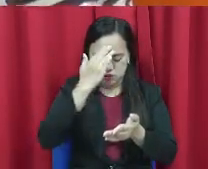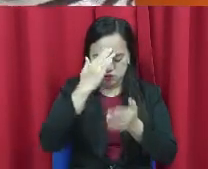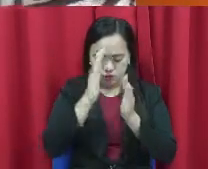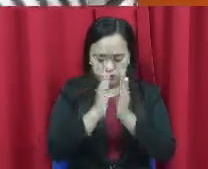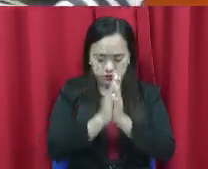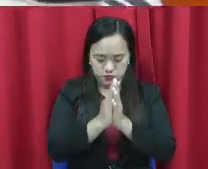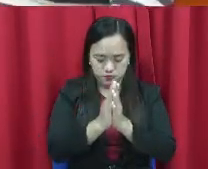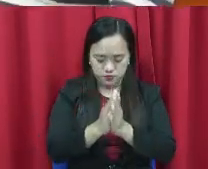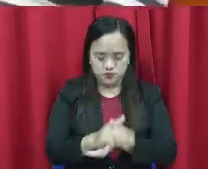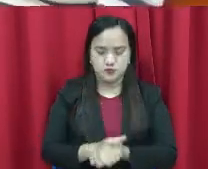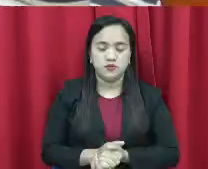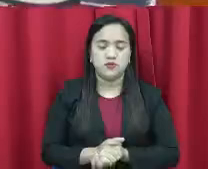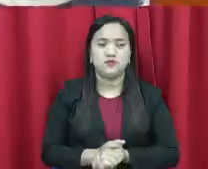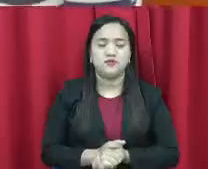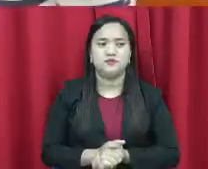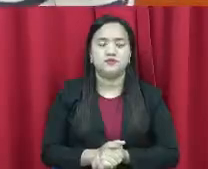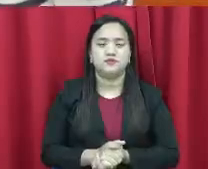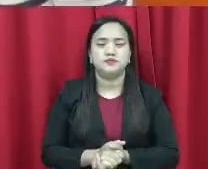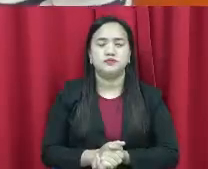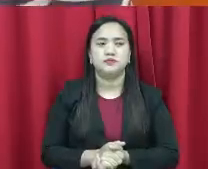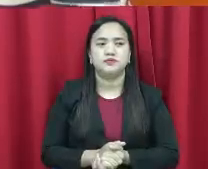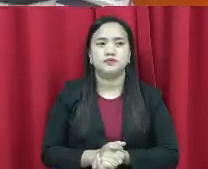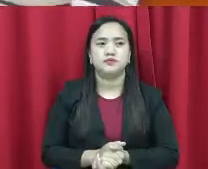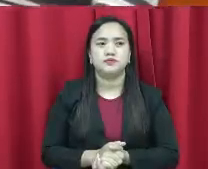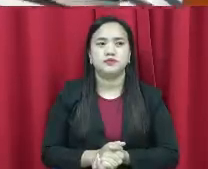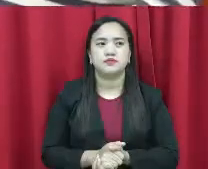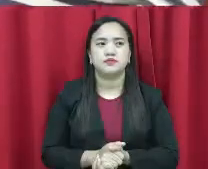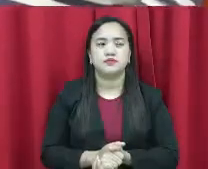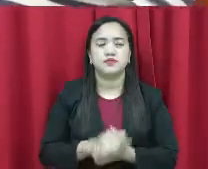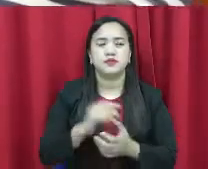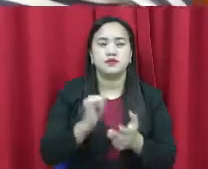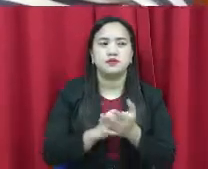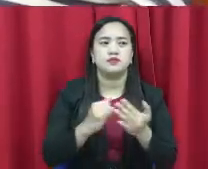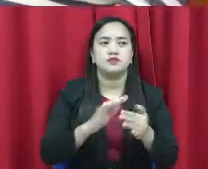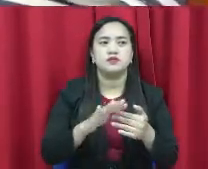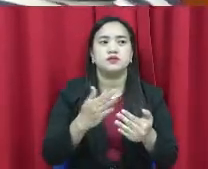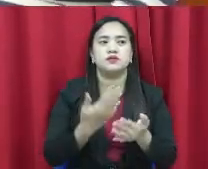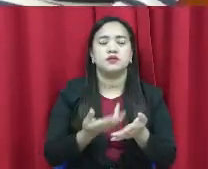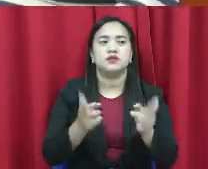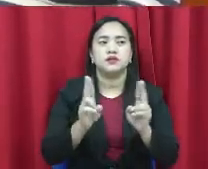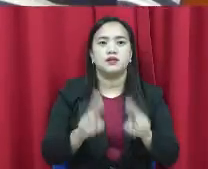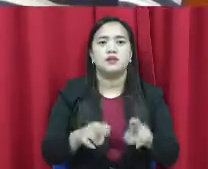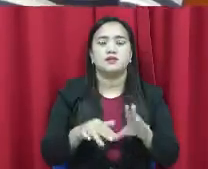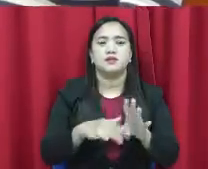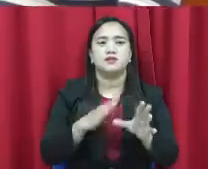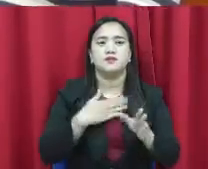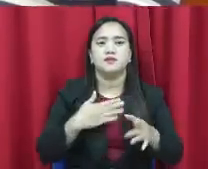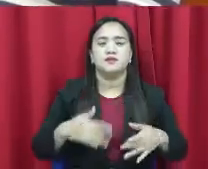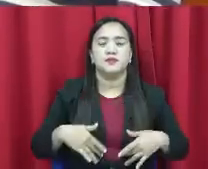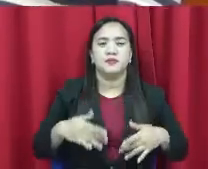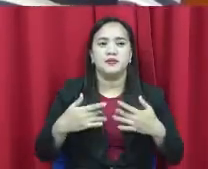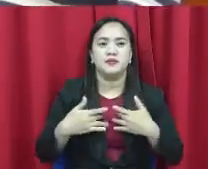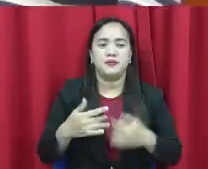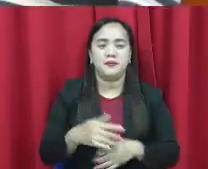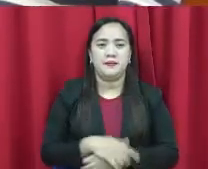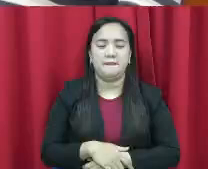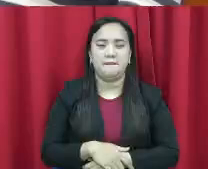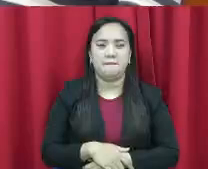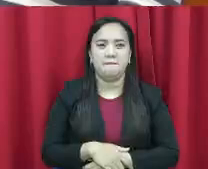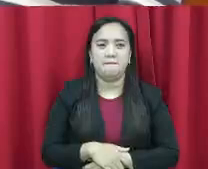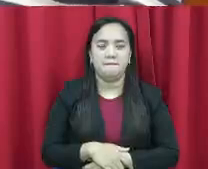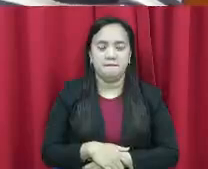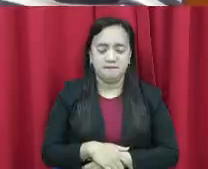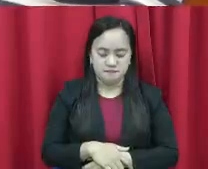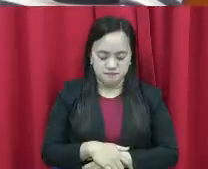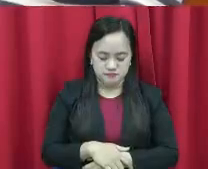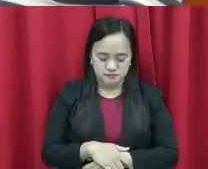Bago pa ako nagdesign magasawa isa na rin yan sa pinapangarap ko na mangyari din sa pamilya ko Buti daw sabi ni ma'am Linda Buti